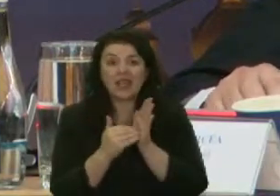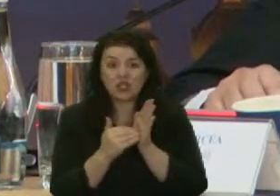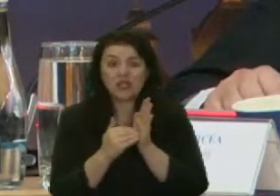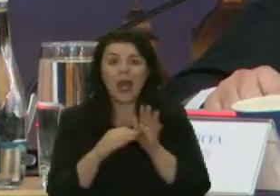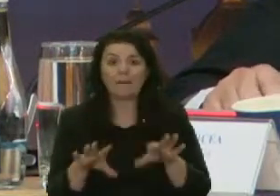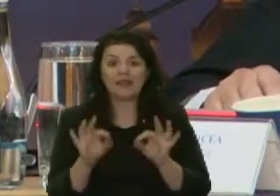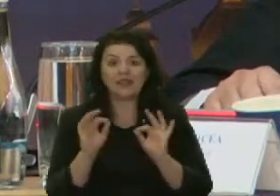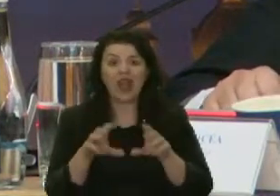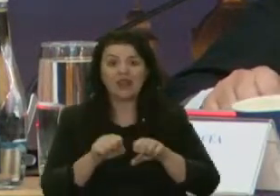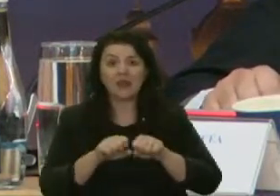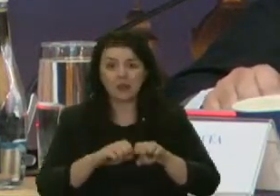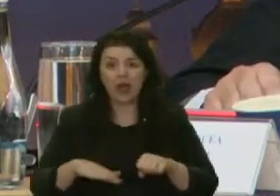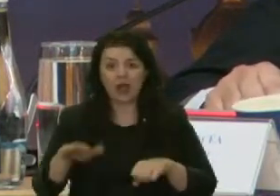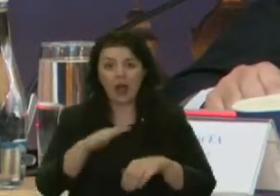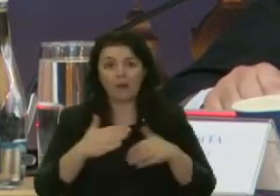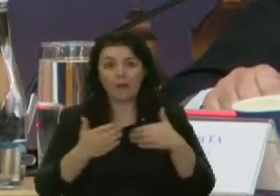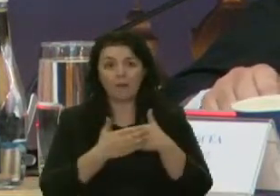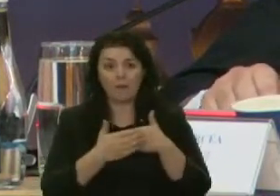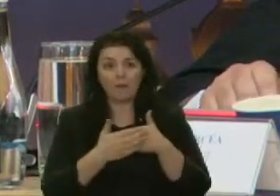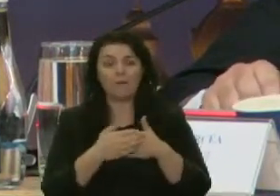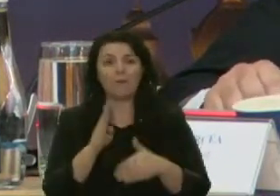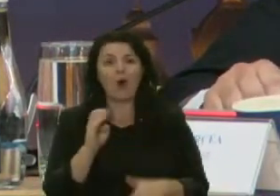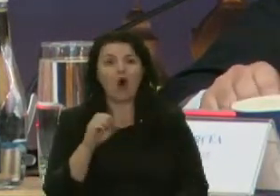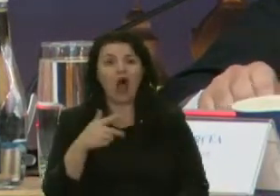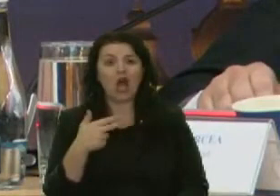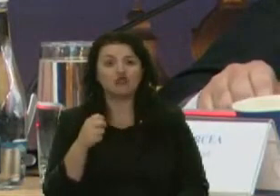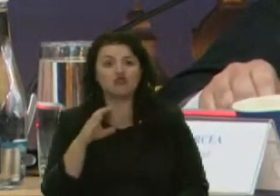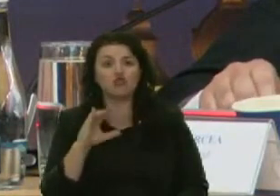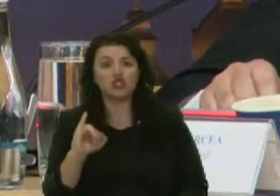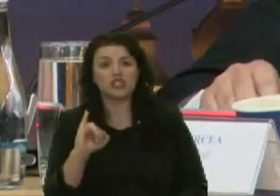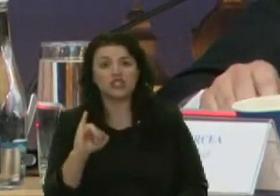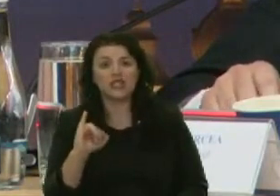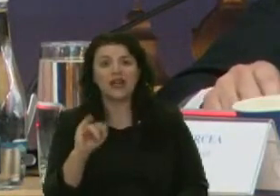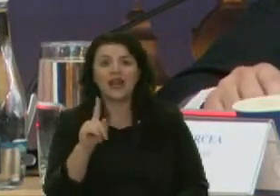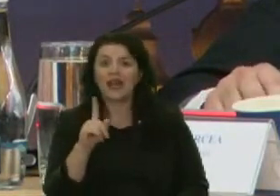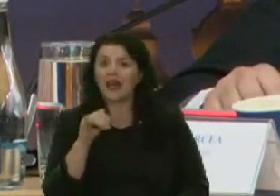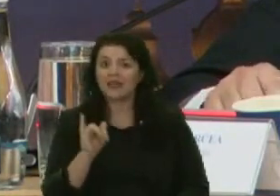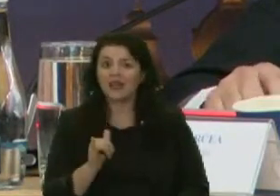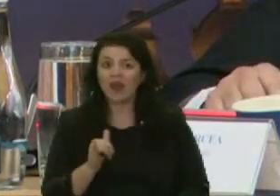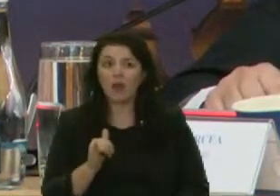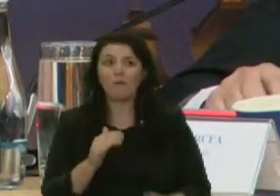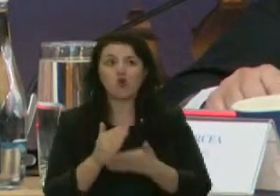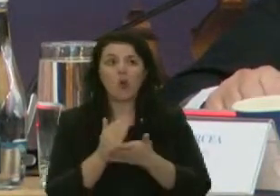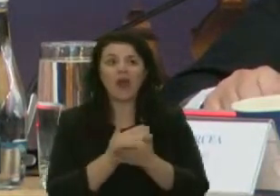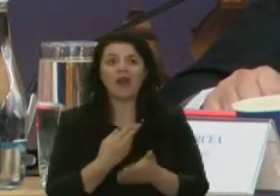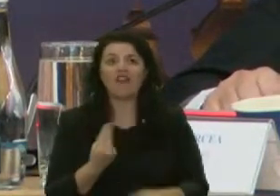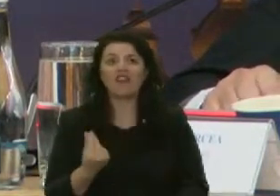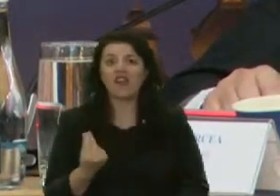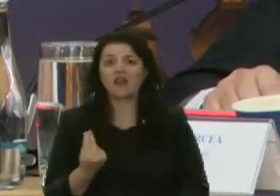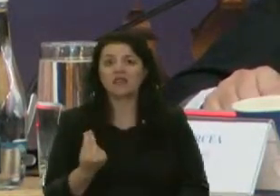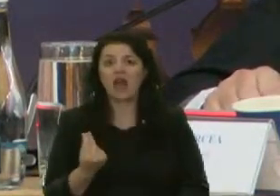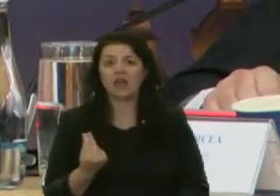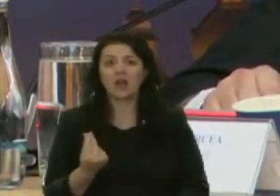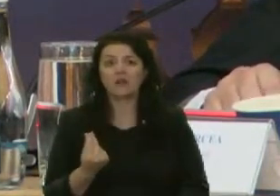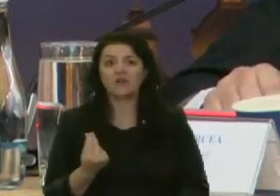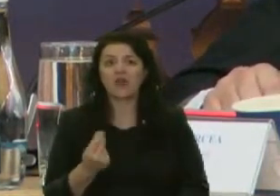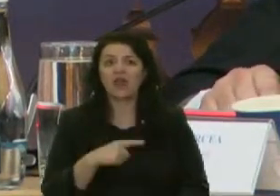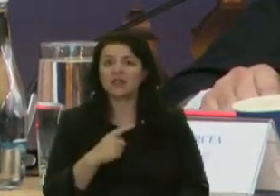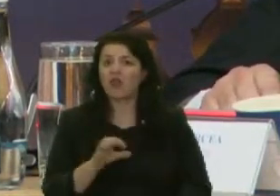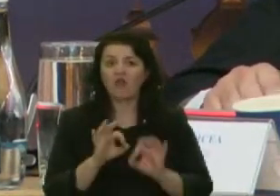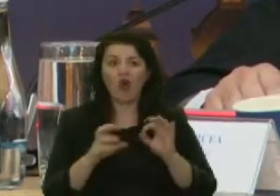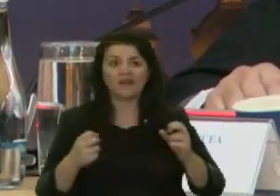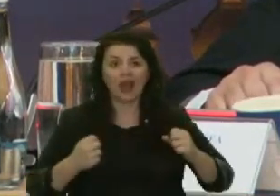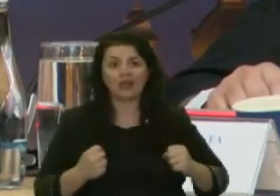terenul lângă Spitalul monobloc din borhanci Numai că într adevăr Problema este a finanțării este foarte